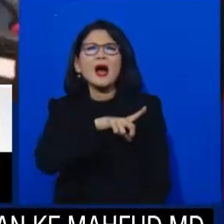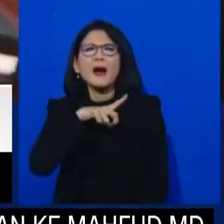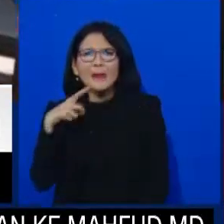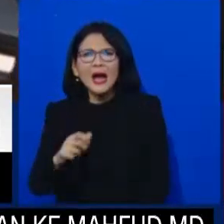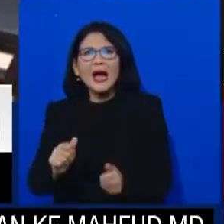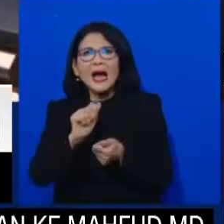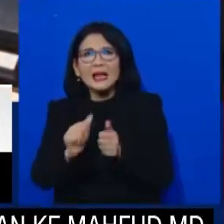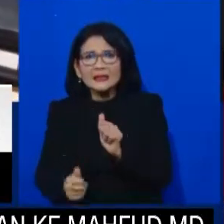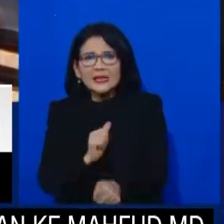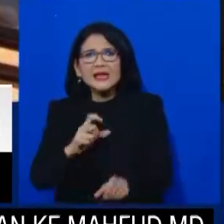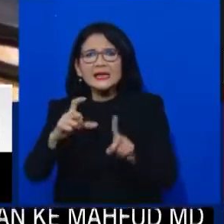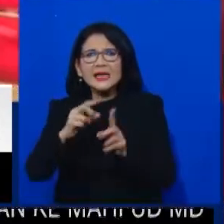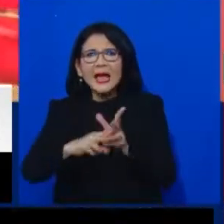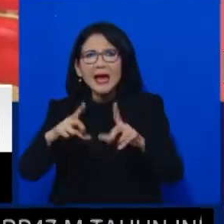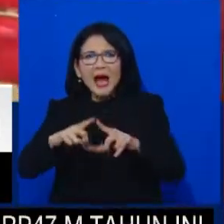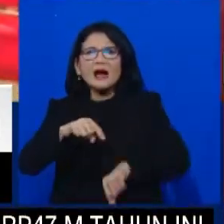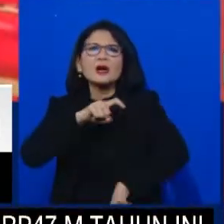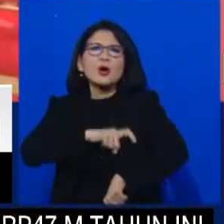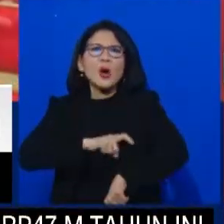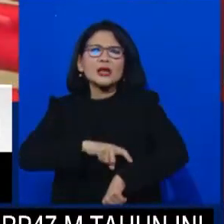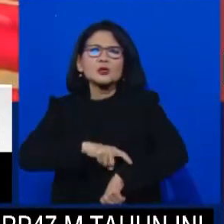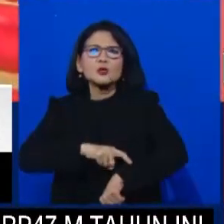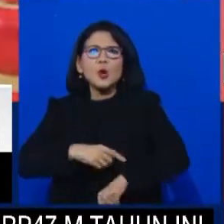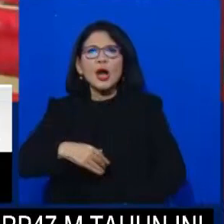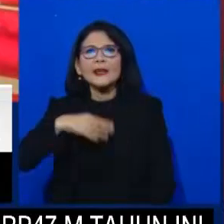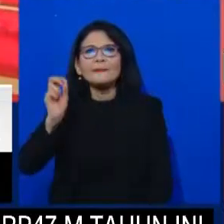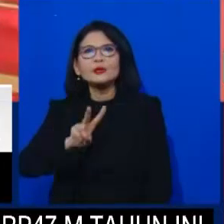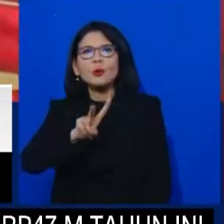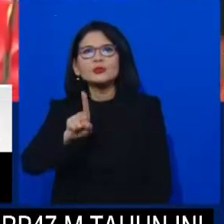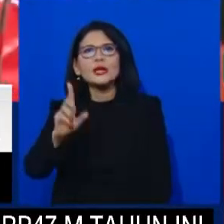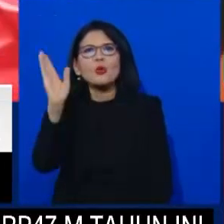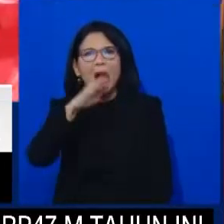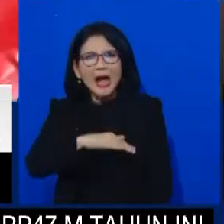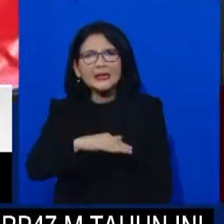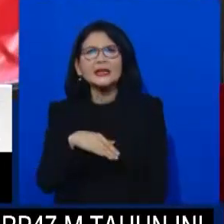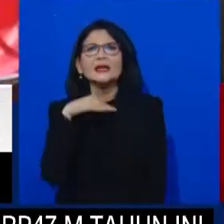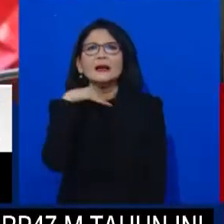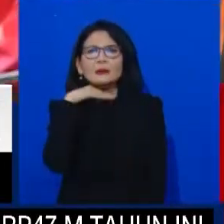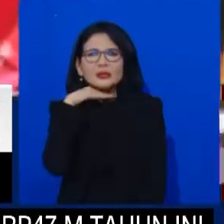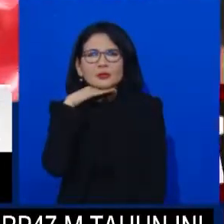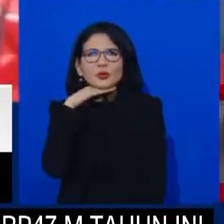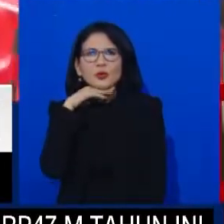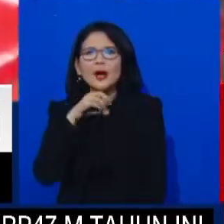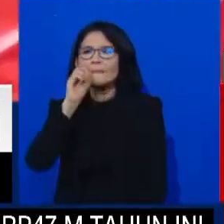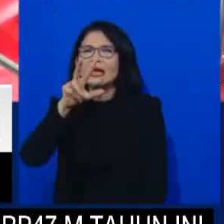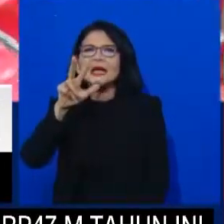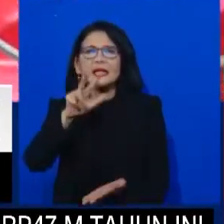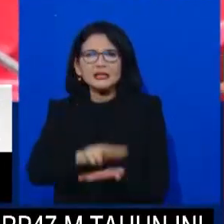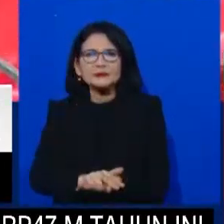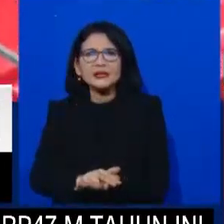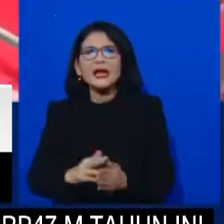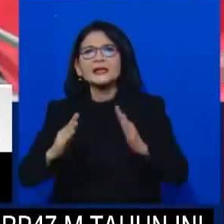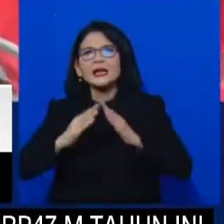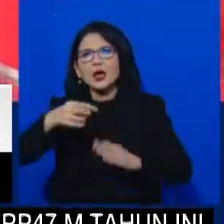DNA setidaknya memerlukan waktu lebih dari 21 hari dan kita masih menunggu pernyataan resmi dari pihak Rumah